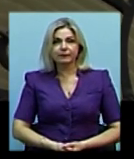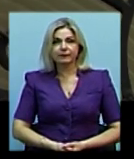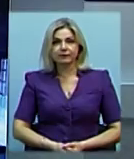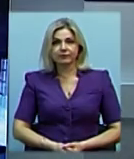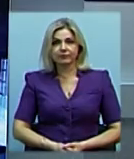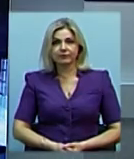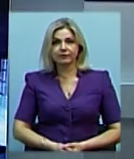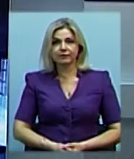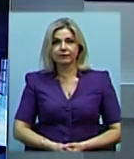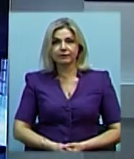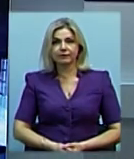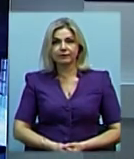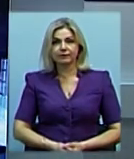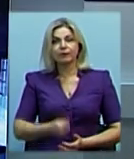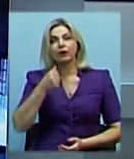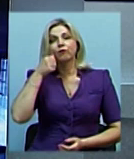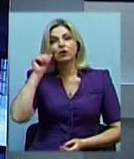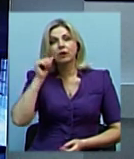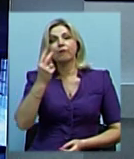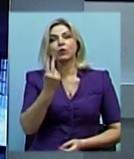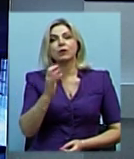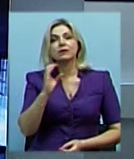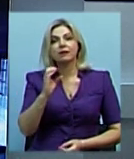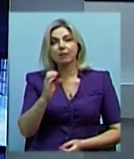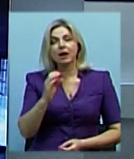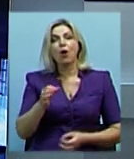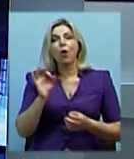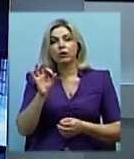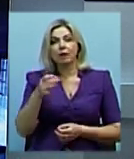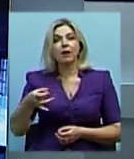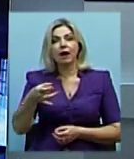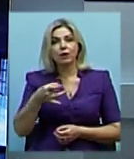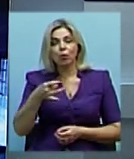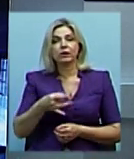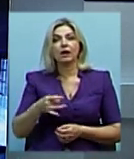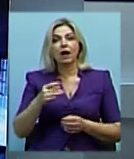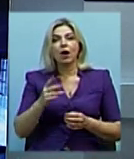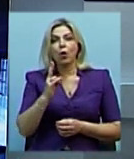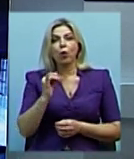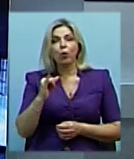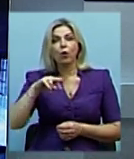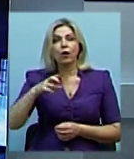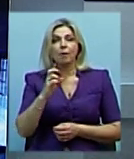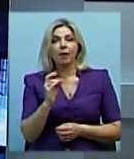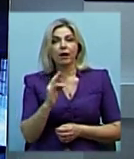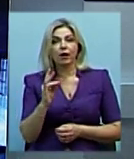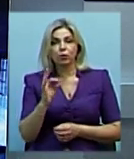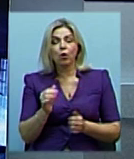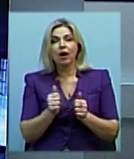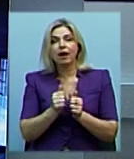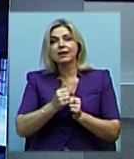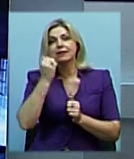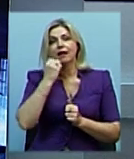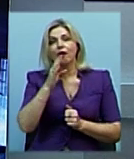Миколаївщини. Вчора, 2 вересня, у Корабельному районі, мікрорайоні Кульбакіно, поблизу старого